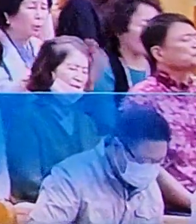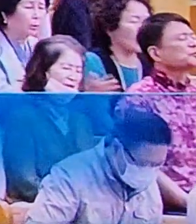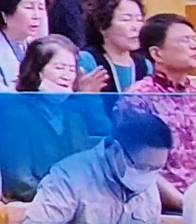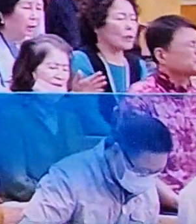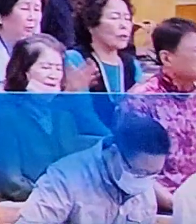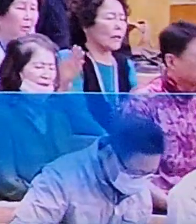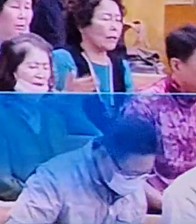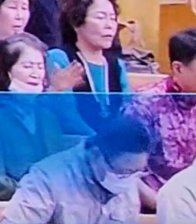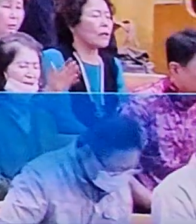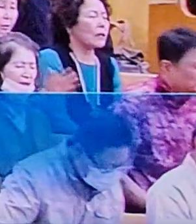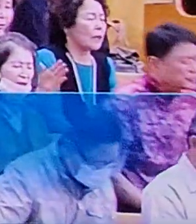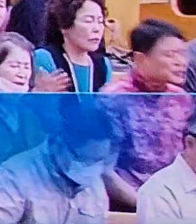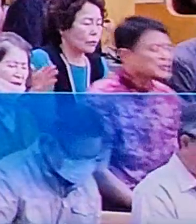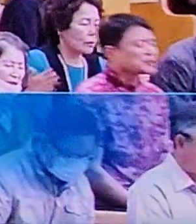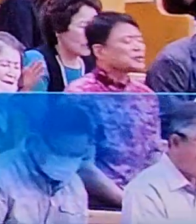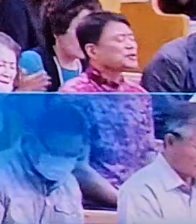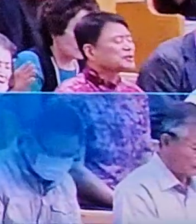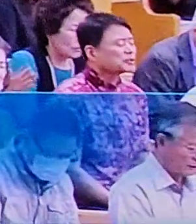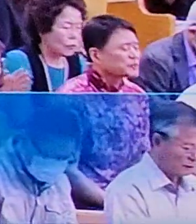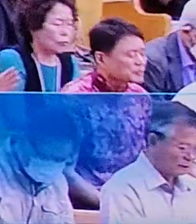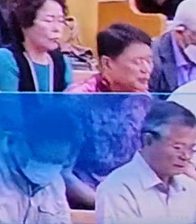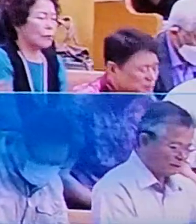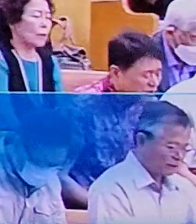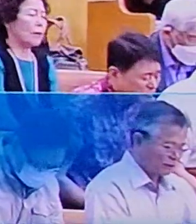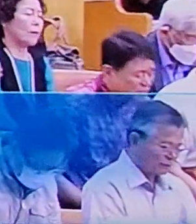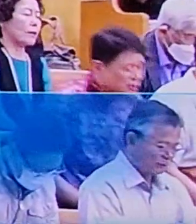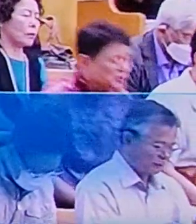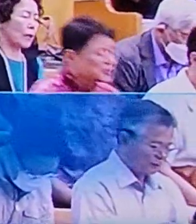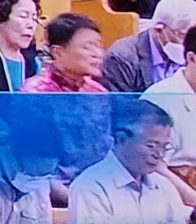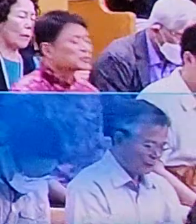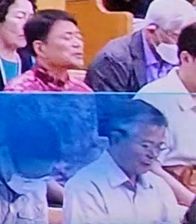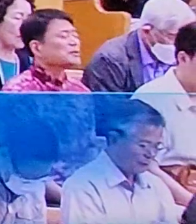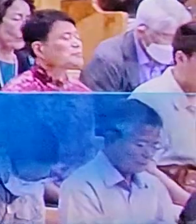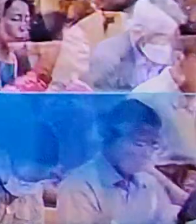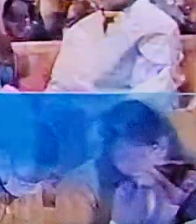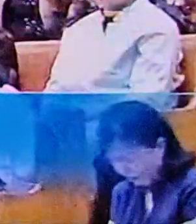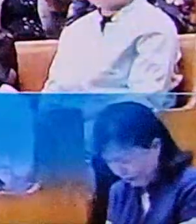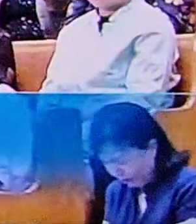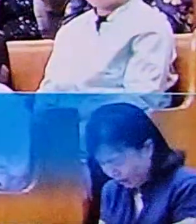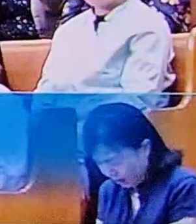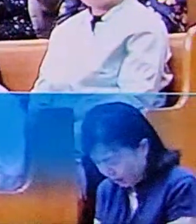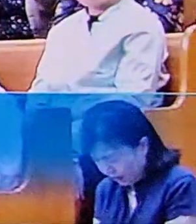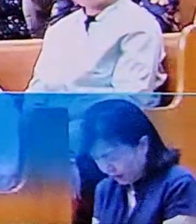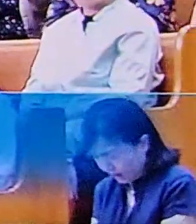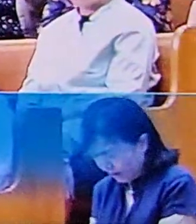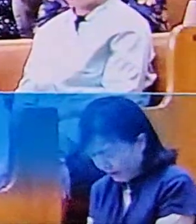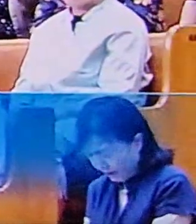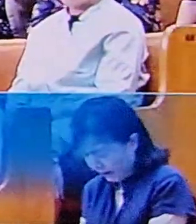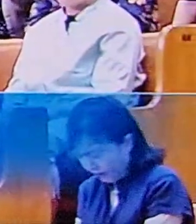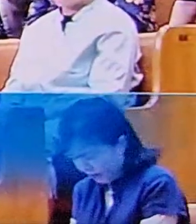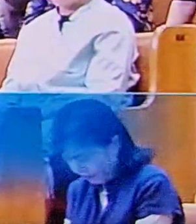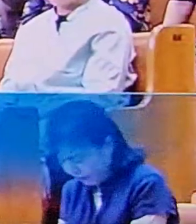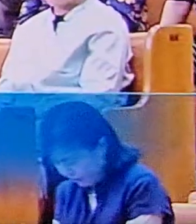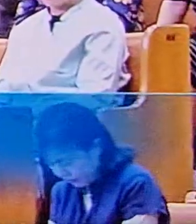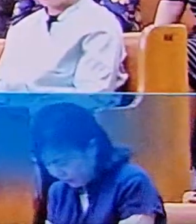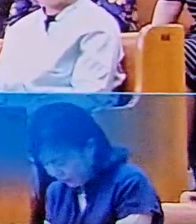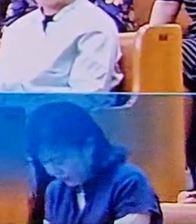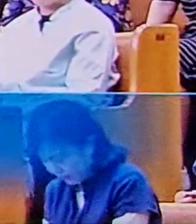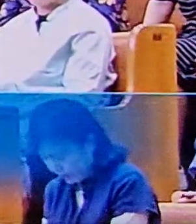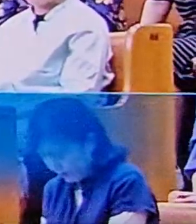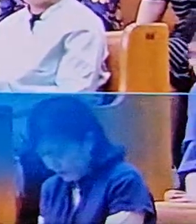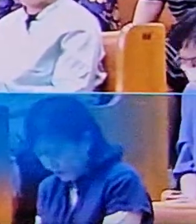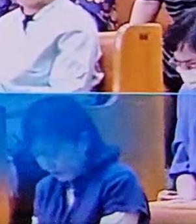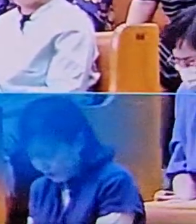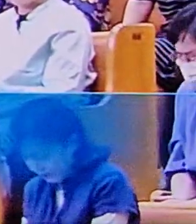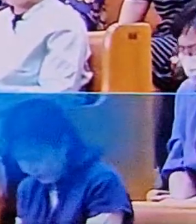사랑을 지고 드러내는 교회가 되는 거라고 권합니다. 주님의 감사합니다. 난리의 몸부림 표현을 주님 은혜 감사합니다. 하나님을 주님 부드러운